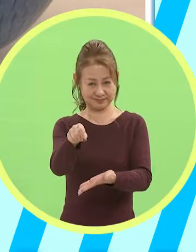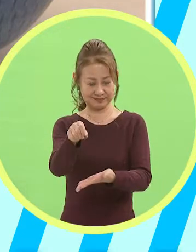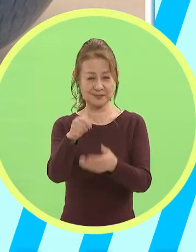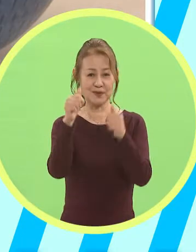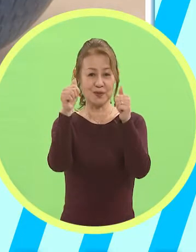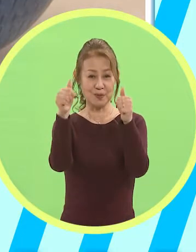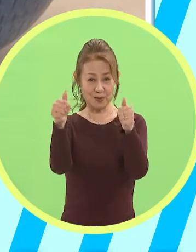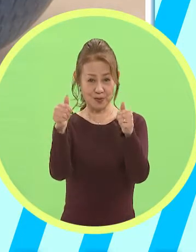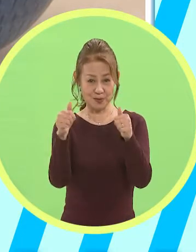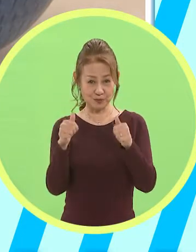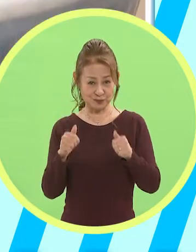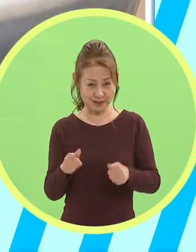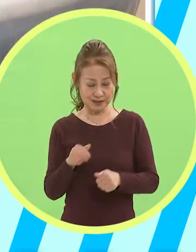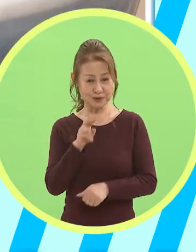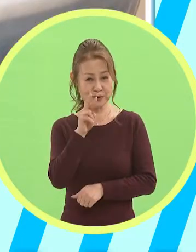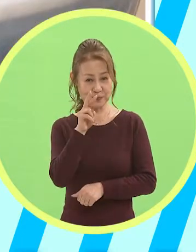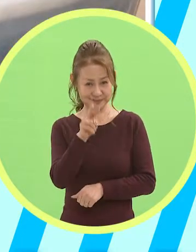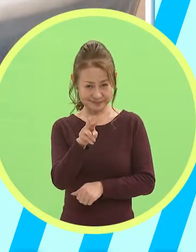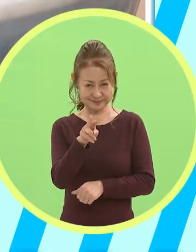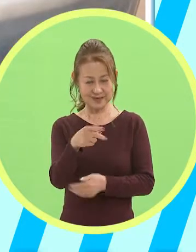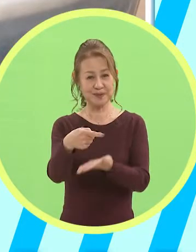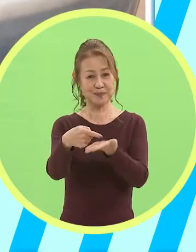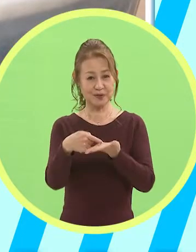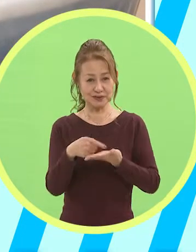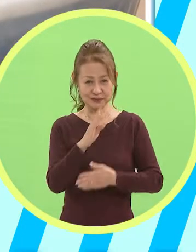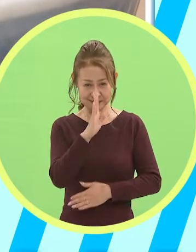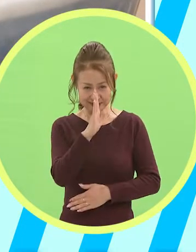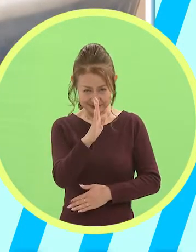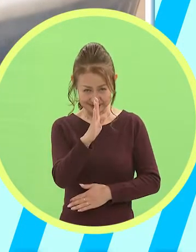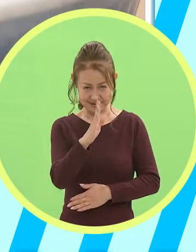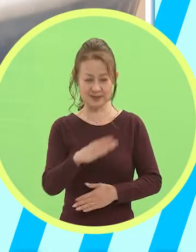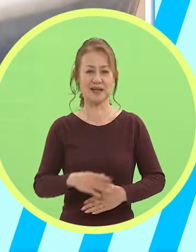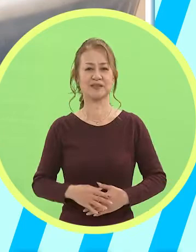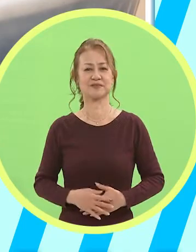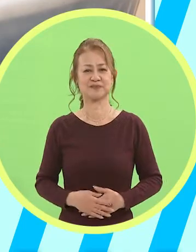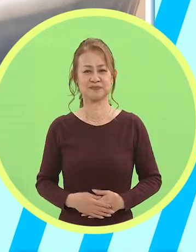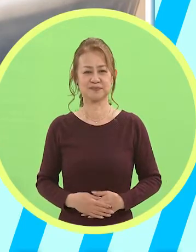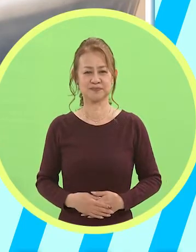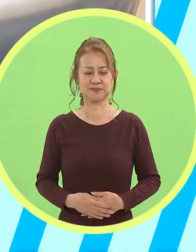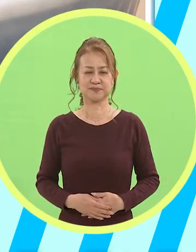選で3名の方にプレゼントします。番組ホームページからご応募ください。